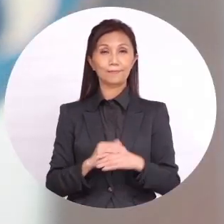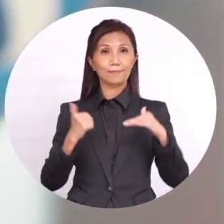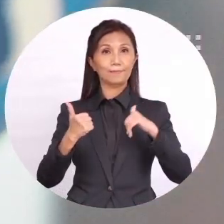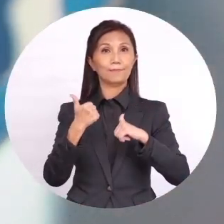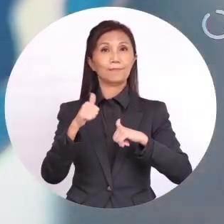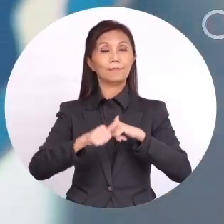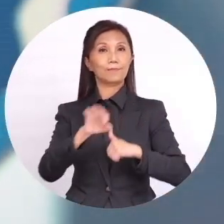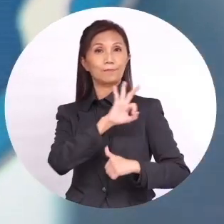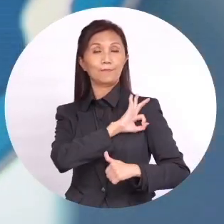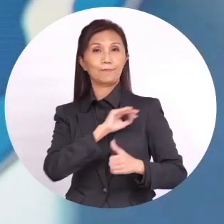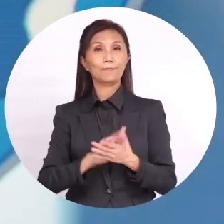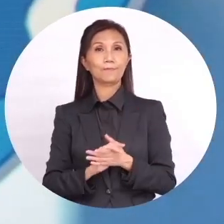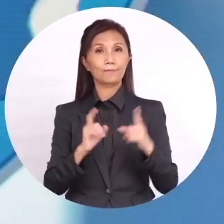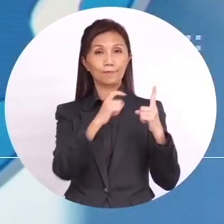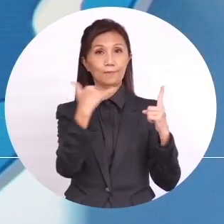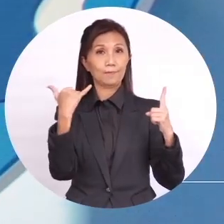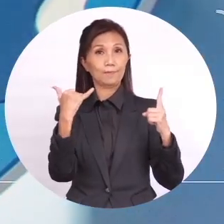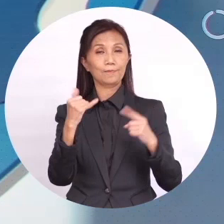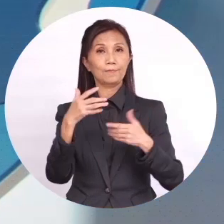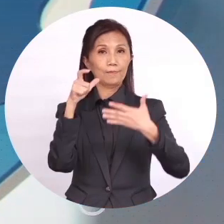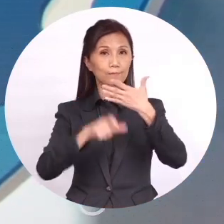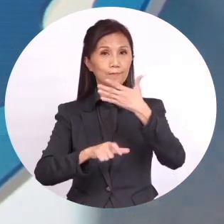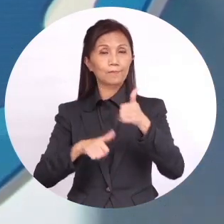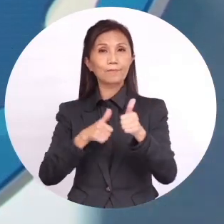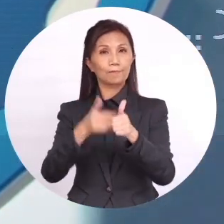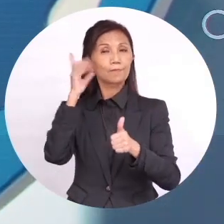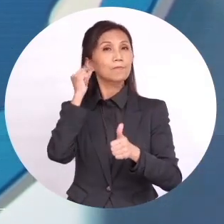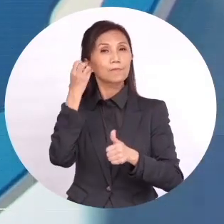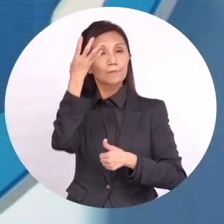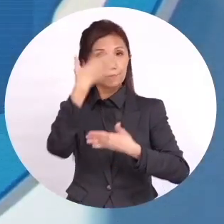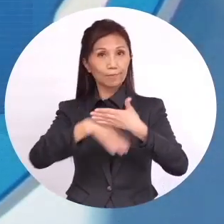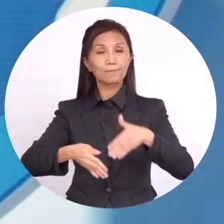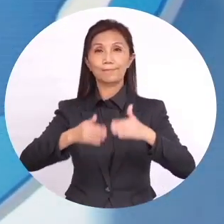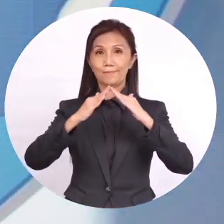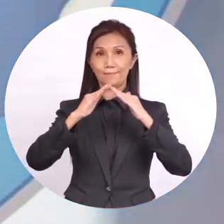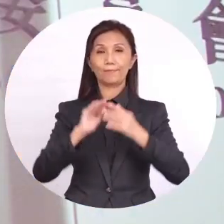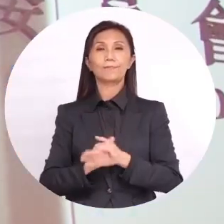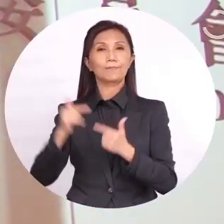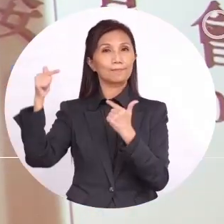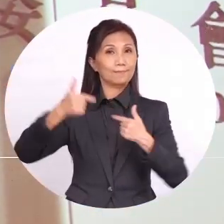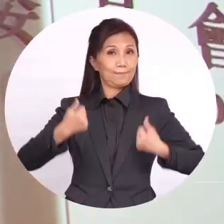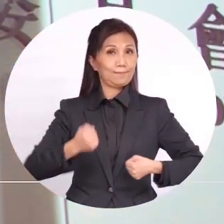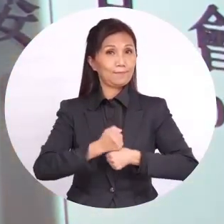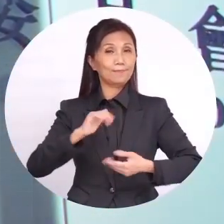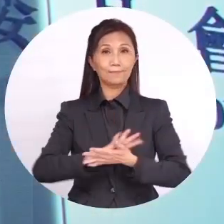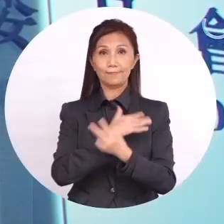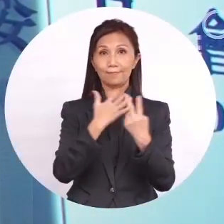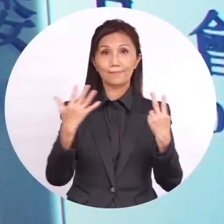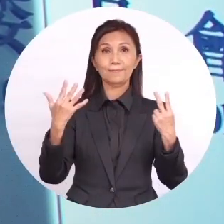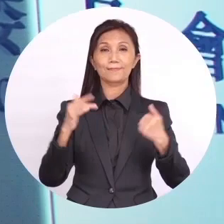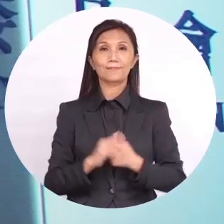平等机会委员会在1996年5月根据性别歧视条例成立，至今已经运作了